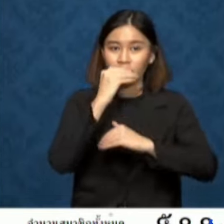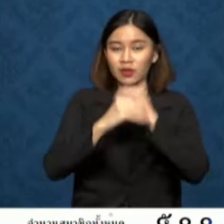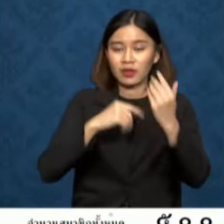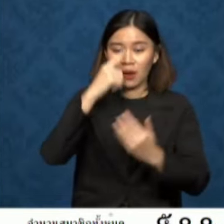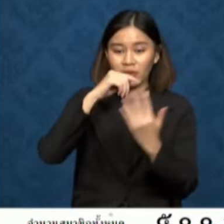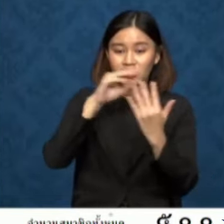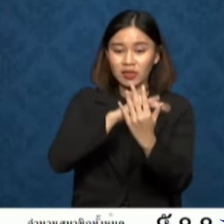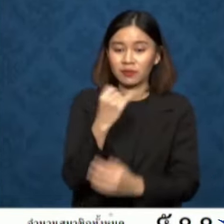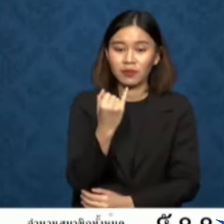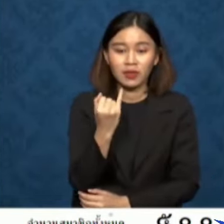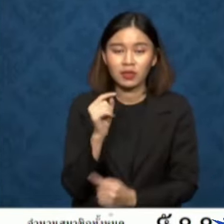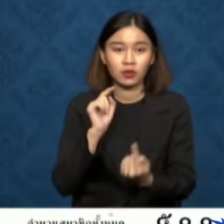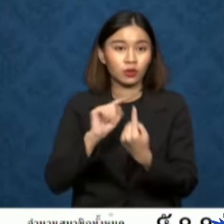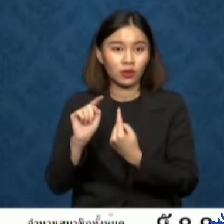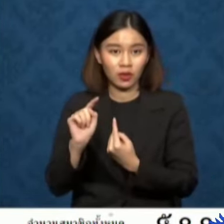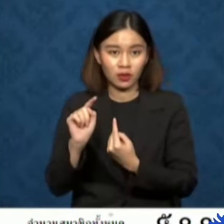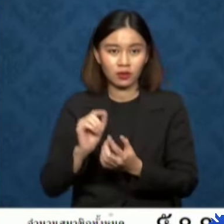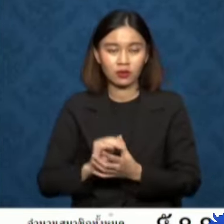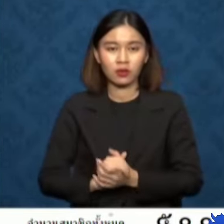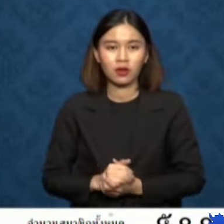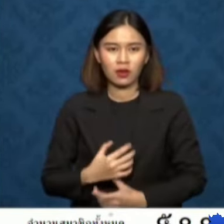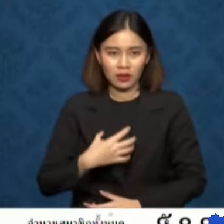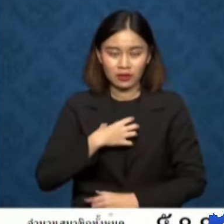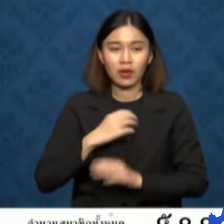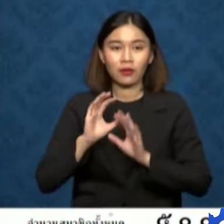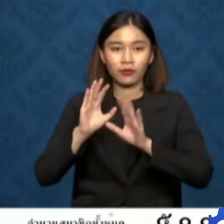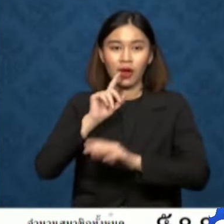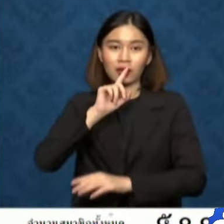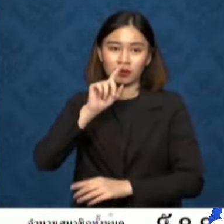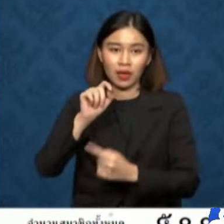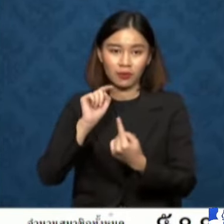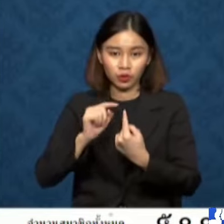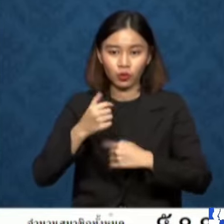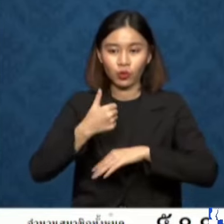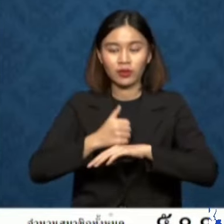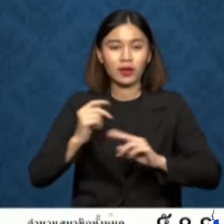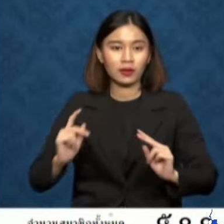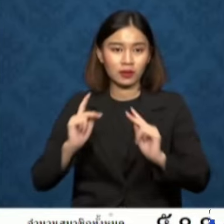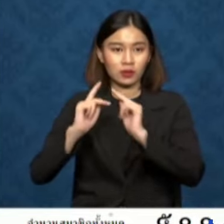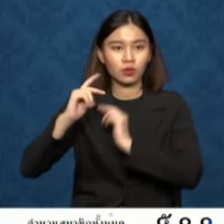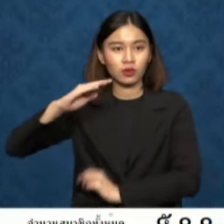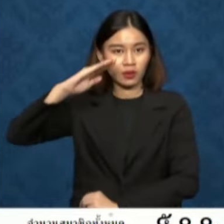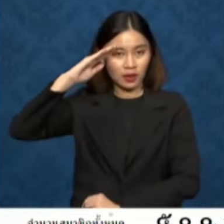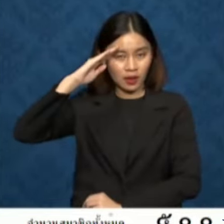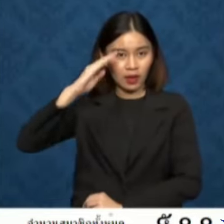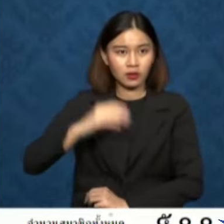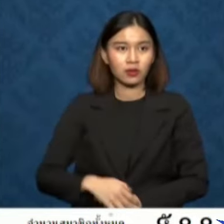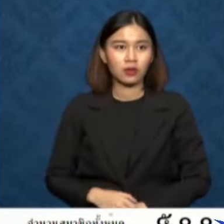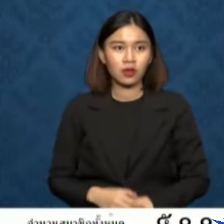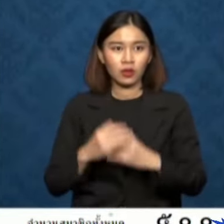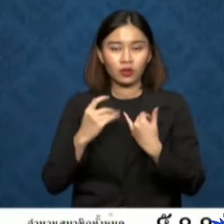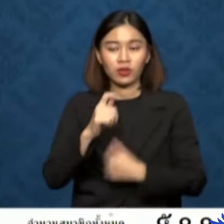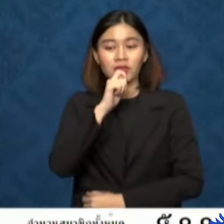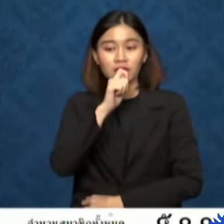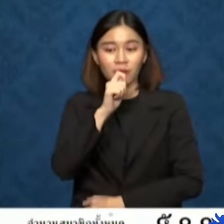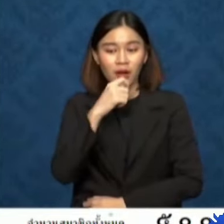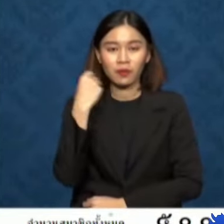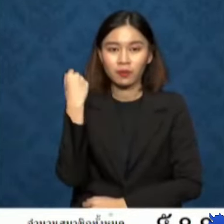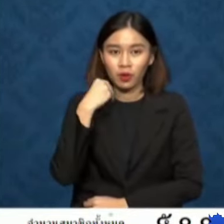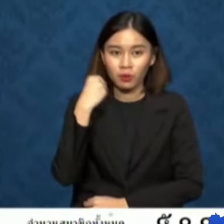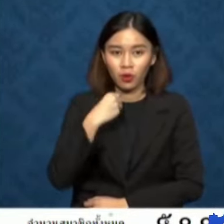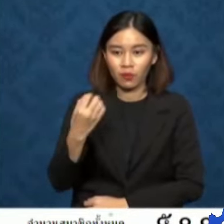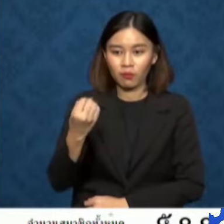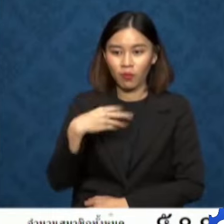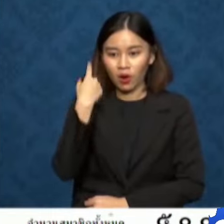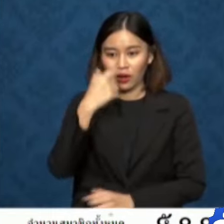ไหนฮะมันไม่ดีต่อการพัฒนาประเทศตรงไหนครับผมอยากฝากเรียนถามไปยังท่านรัฐมนตรีว่าการกระทรวงกอาหมพรรคนี้ให้สัมภาษณ์บ่อยนะบอกว่ามี